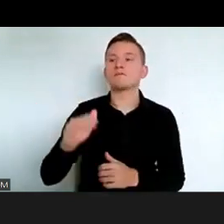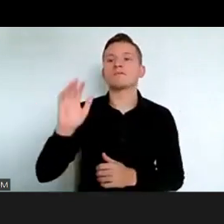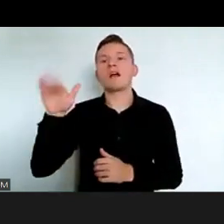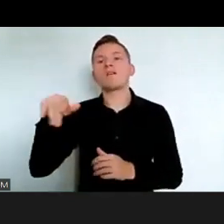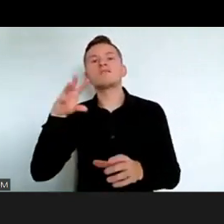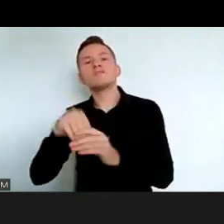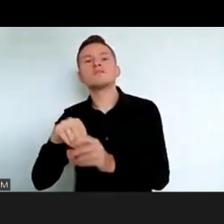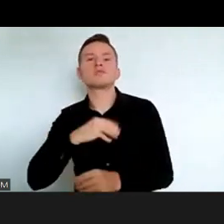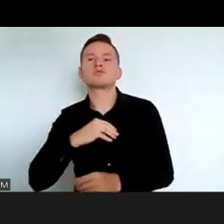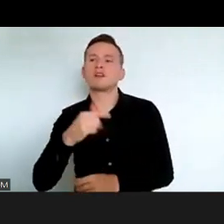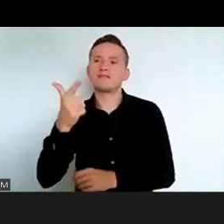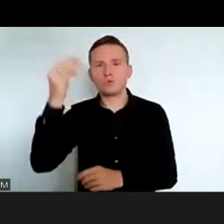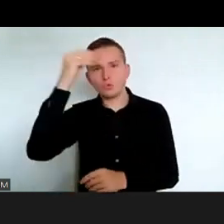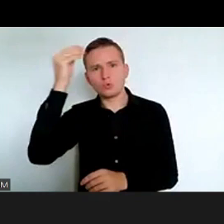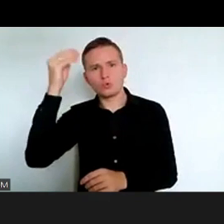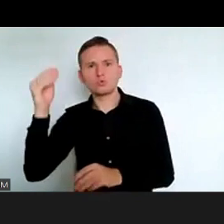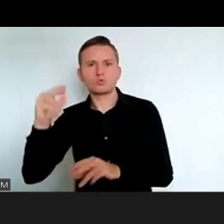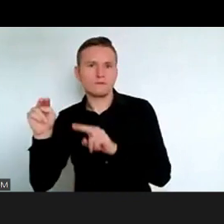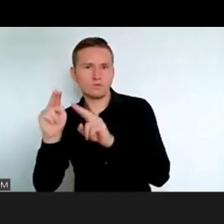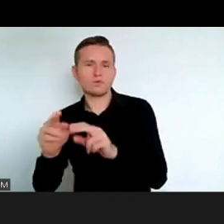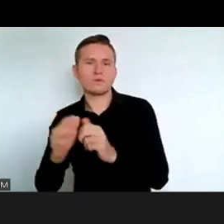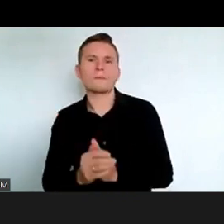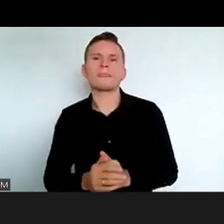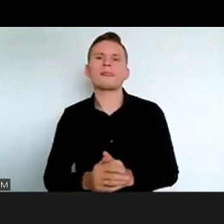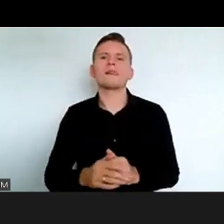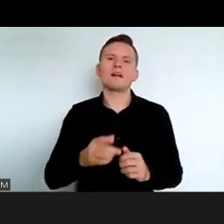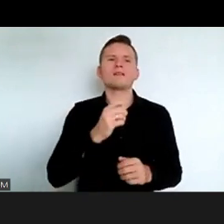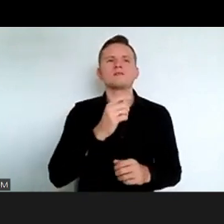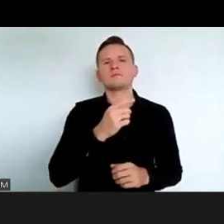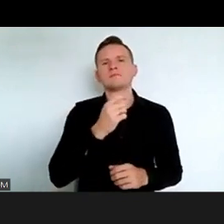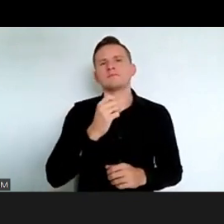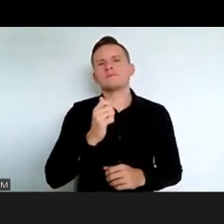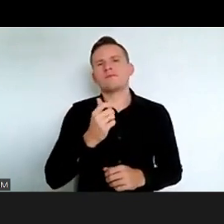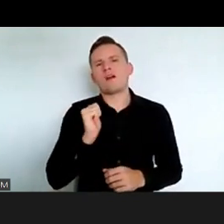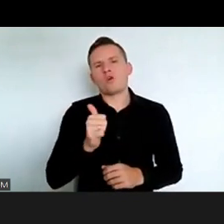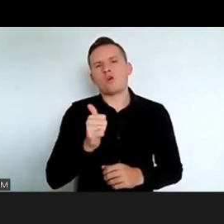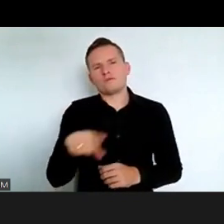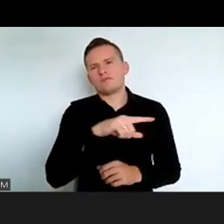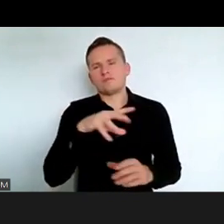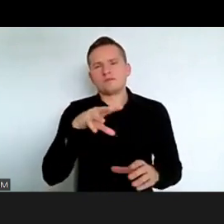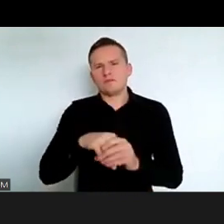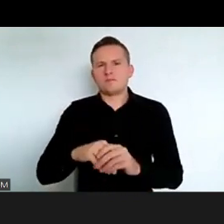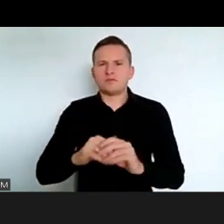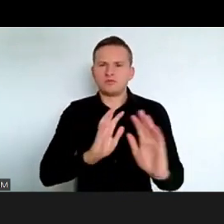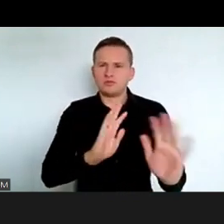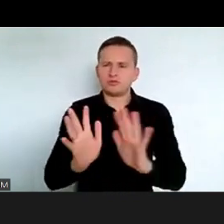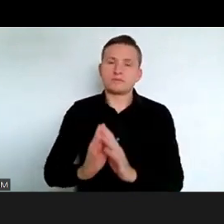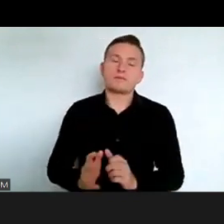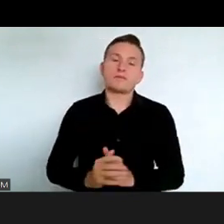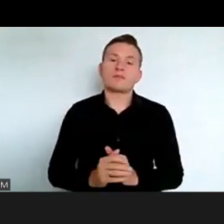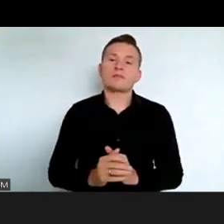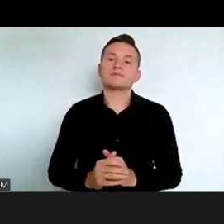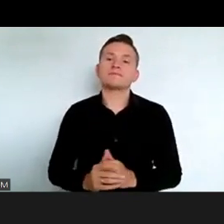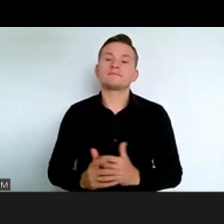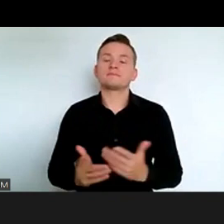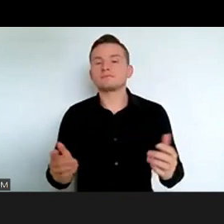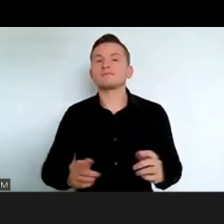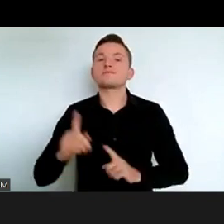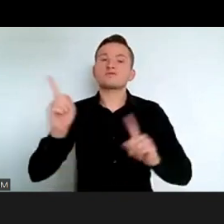już specjaliści, ale są rzeczy, których możemy nie przewidzieć. Chociażby to, że uczniowie wpadają w